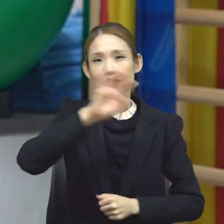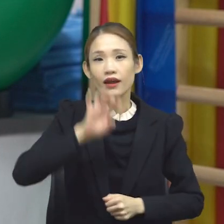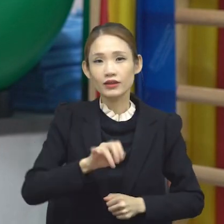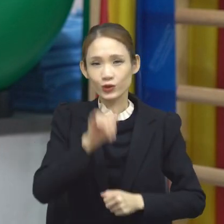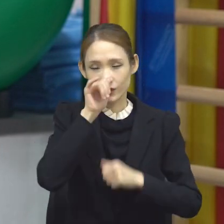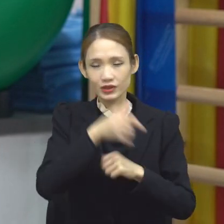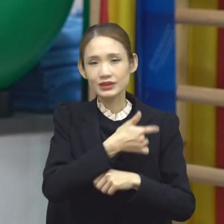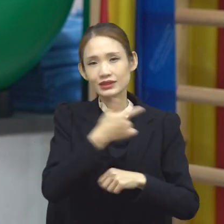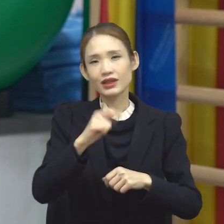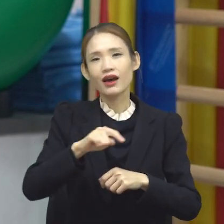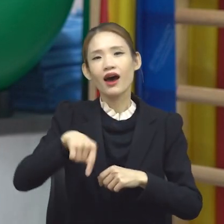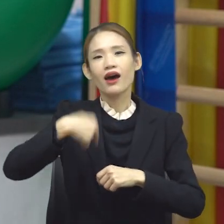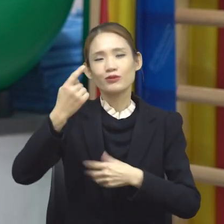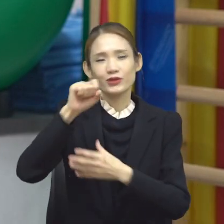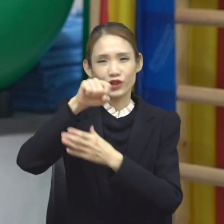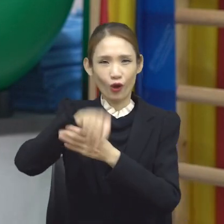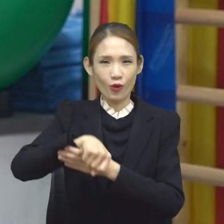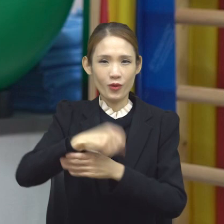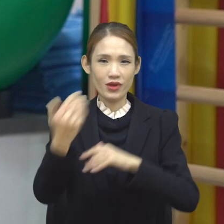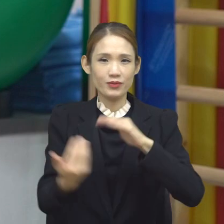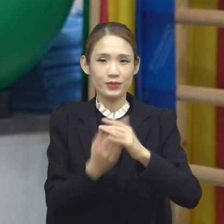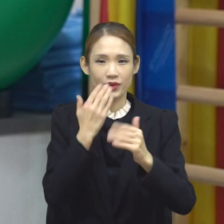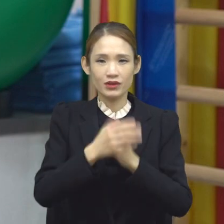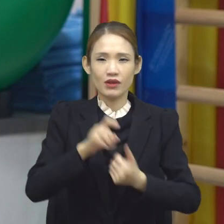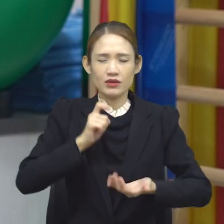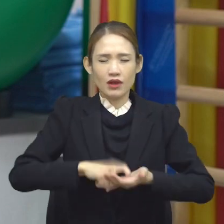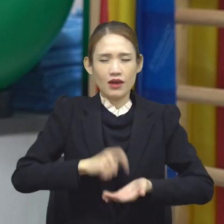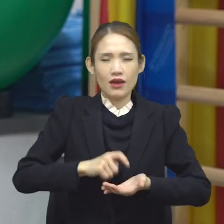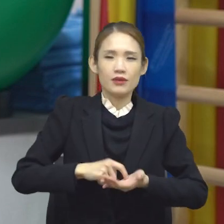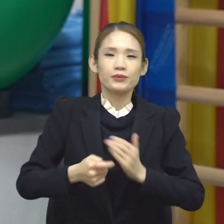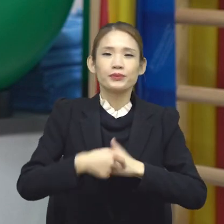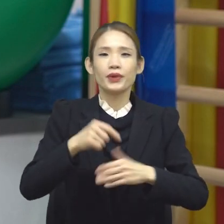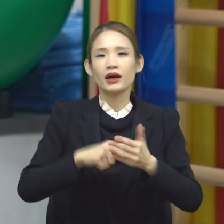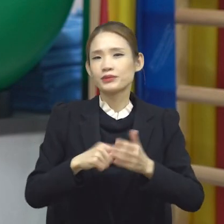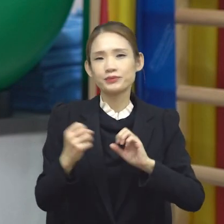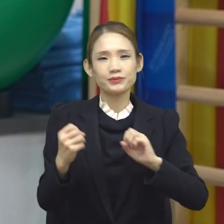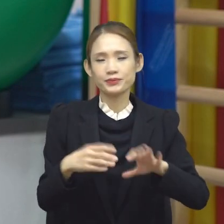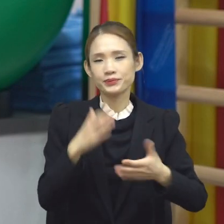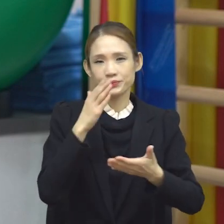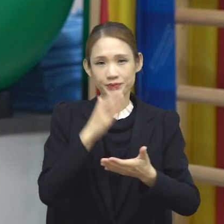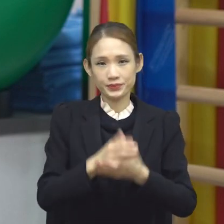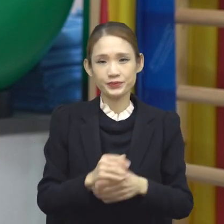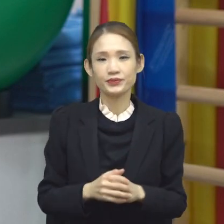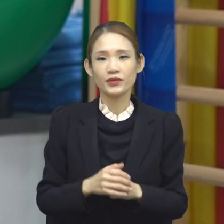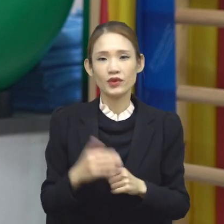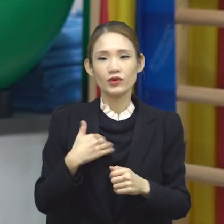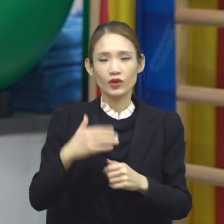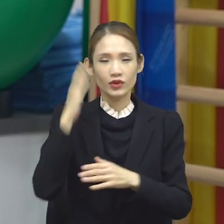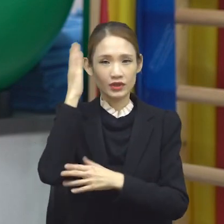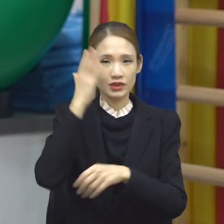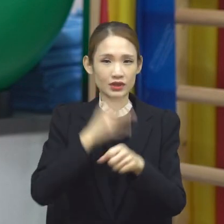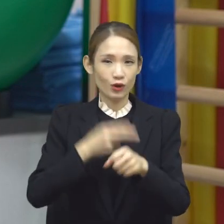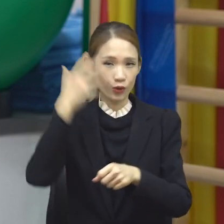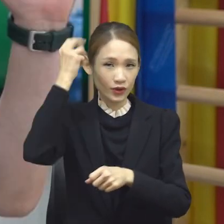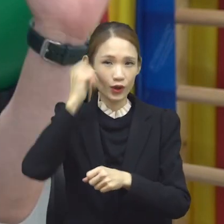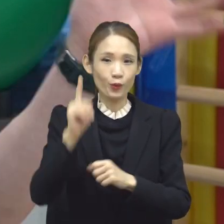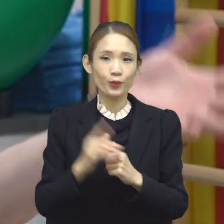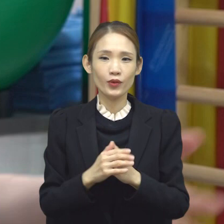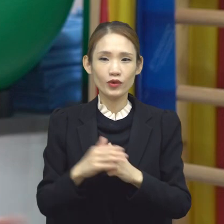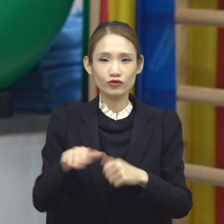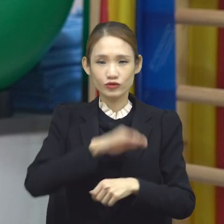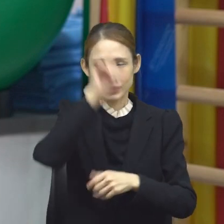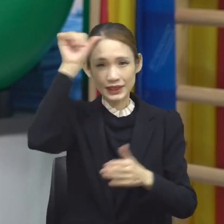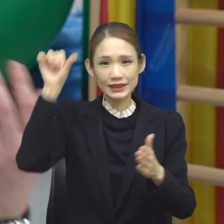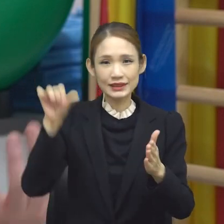보면 그만큼 열매가 크잖아요. 네, 절대 조급한 마음은 버리셔야 하고 전에 교수님께서 하신 말씀이 기억이 나요.